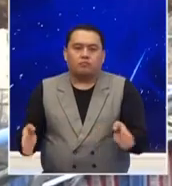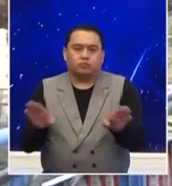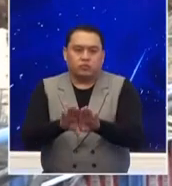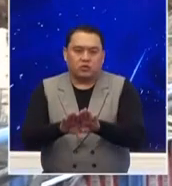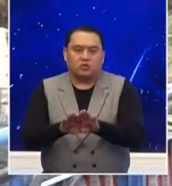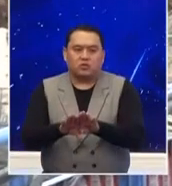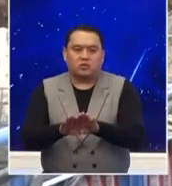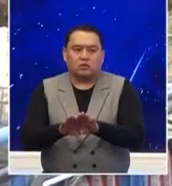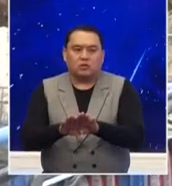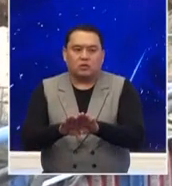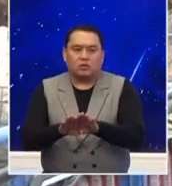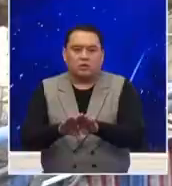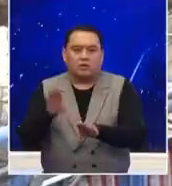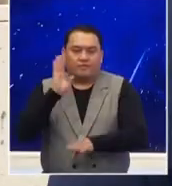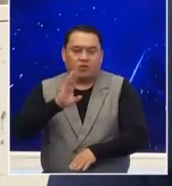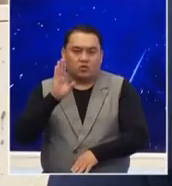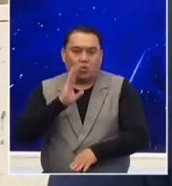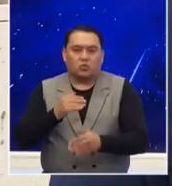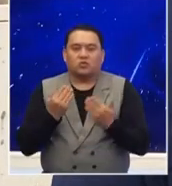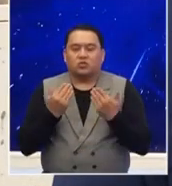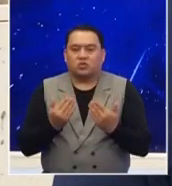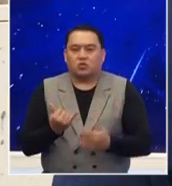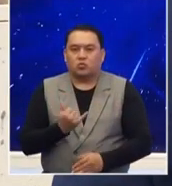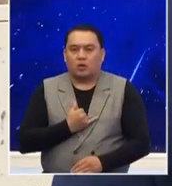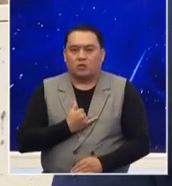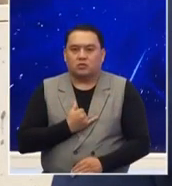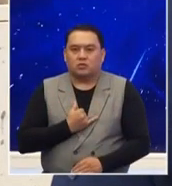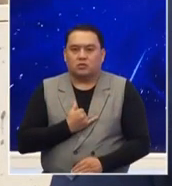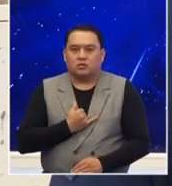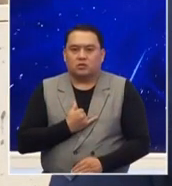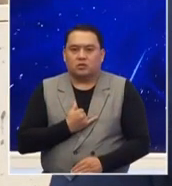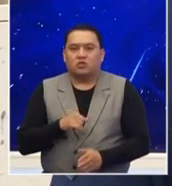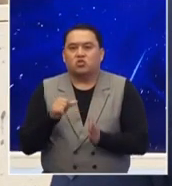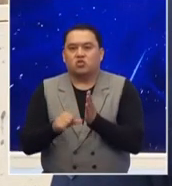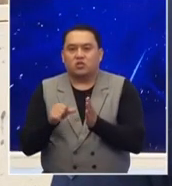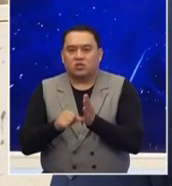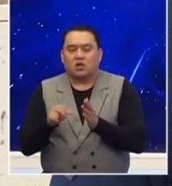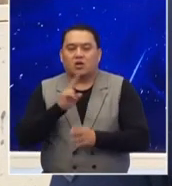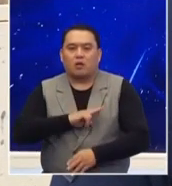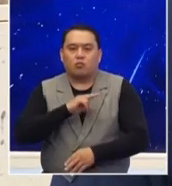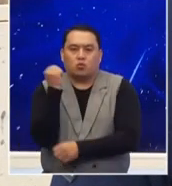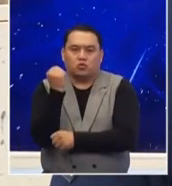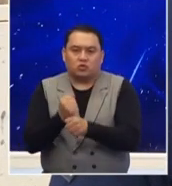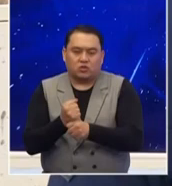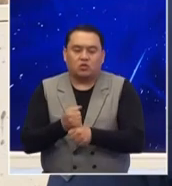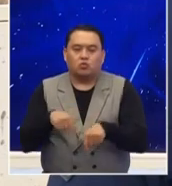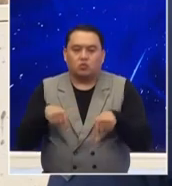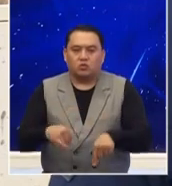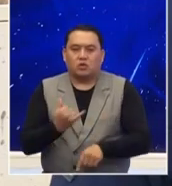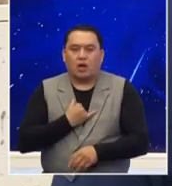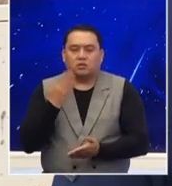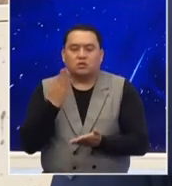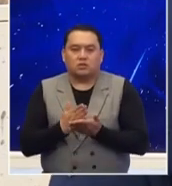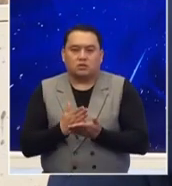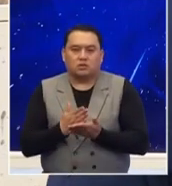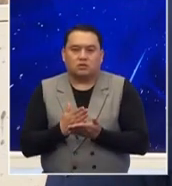Каратал, как отвели воду. На данный момент порядка 60 рабочих работает на